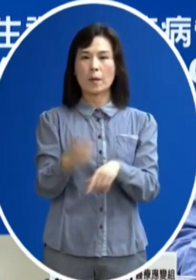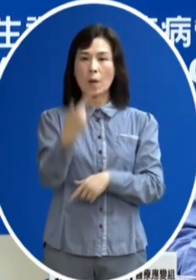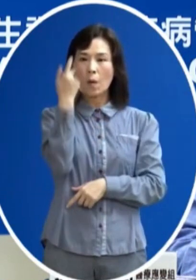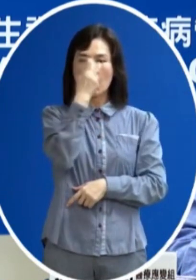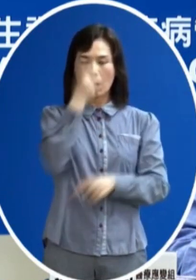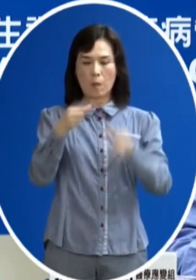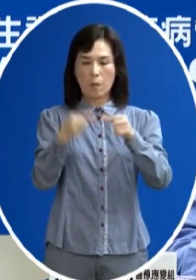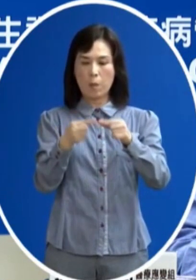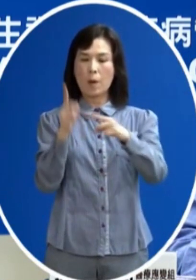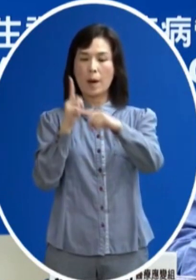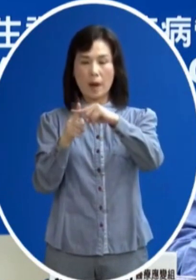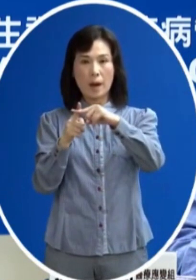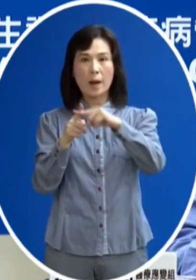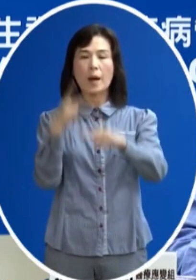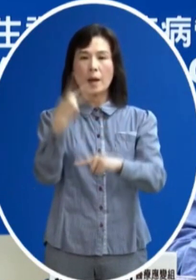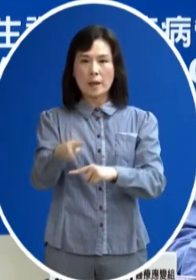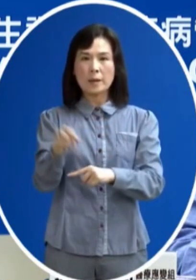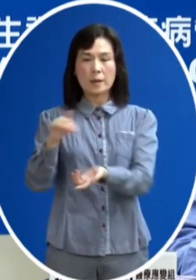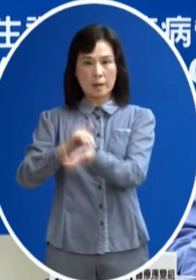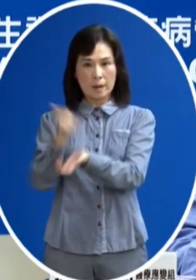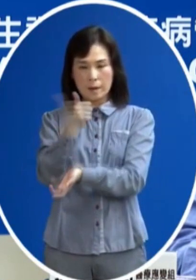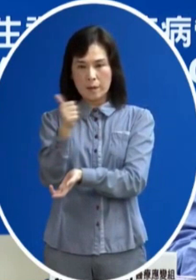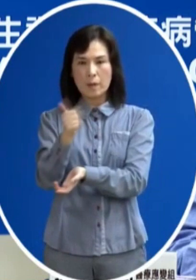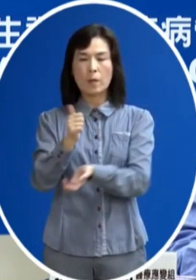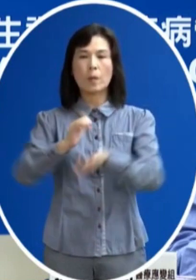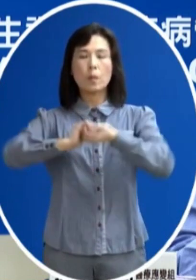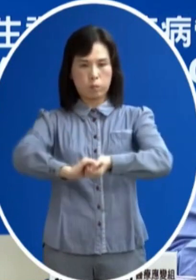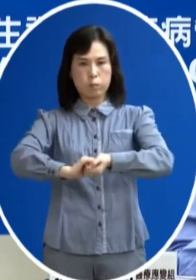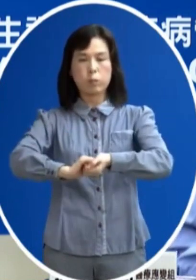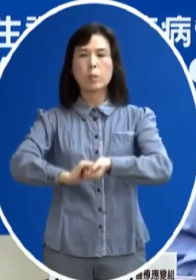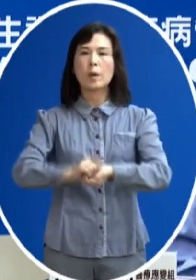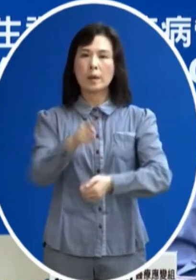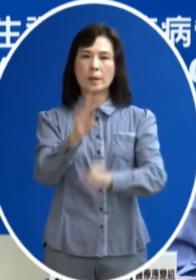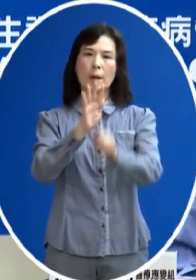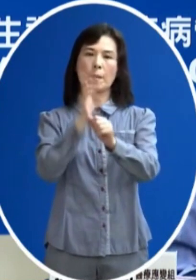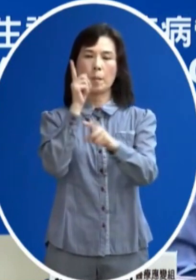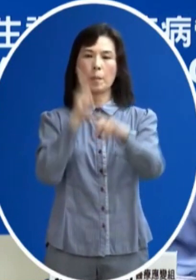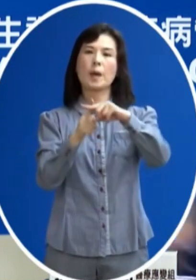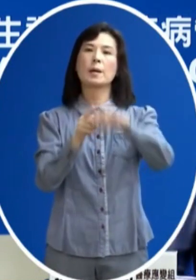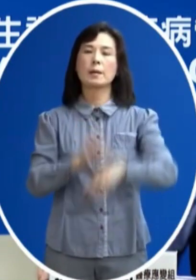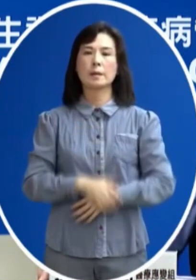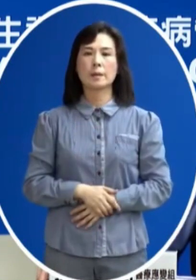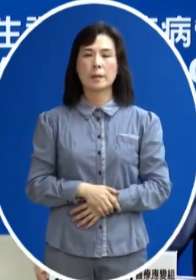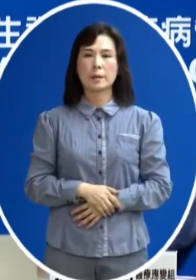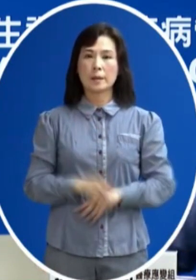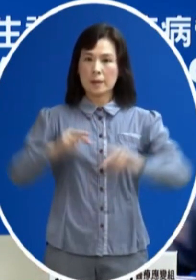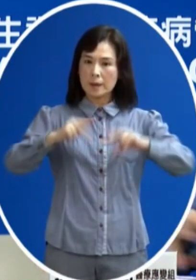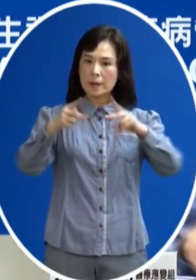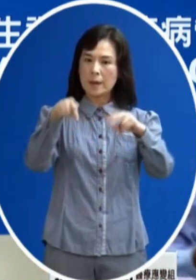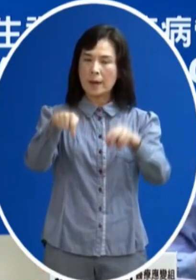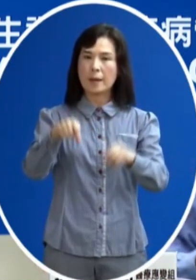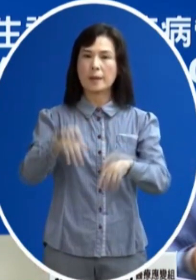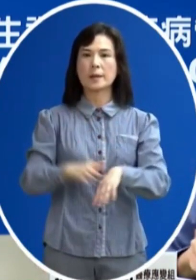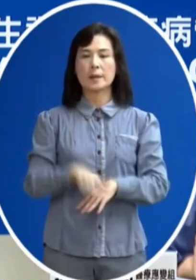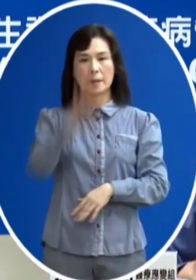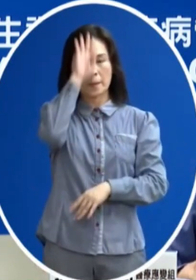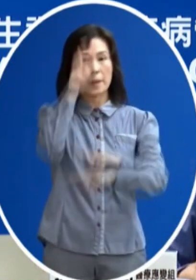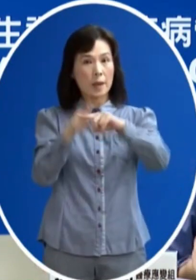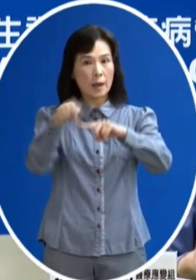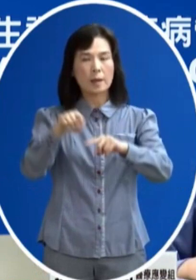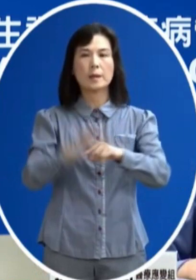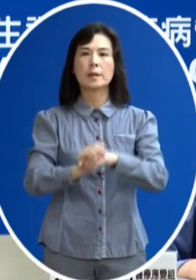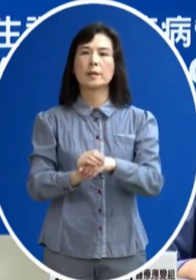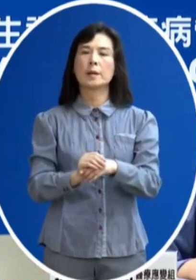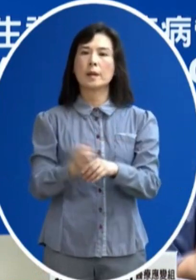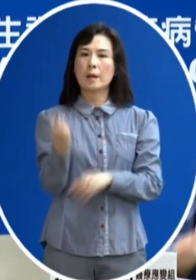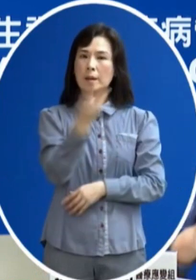验阳性且经医师人员确认那即为确诊。我们修订的这个确诊的定义，主要是这三